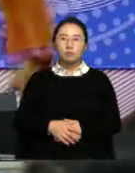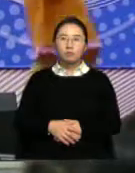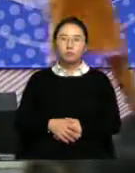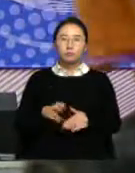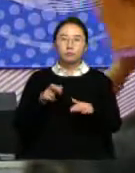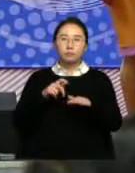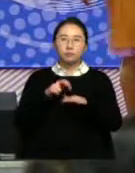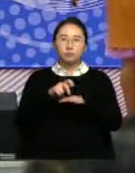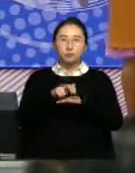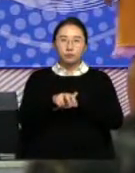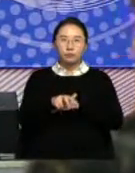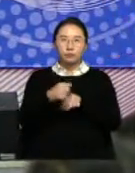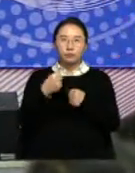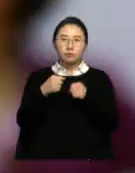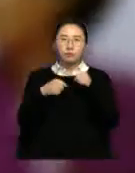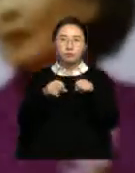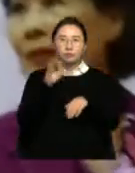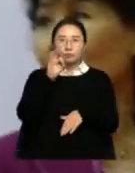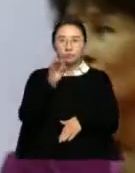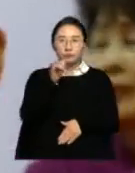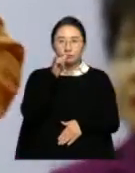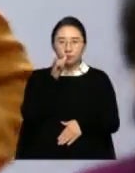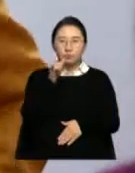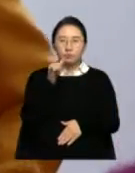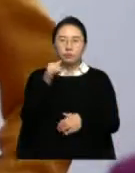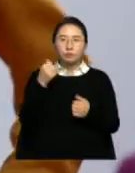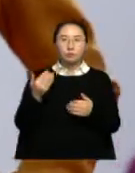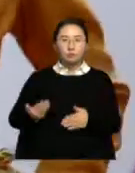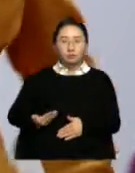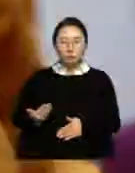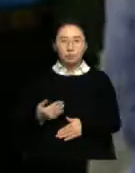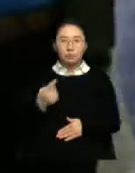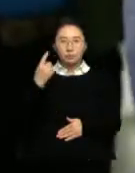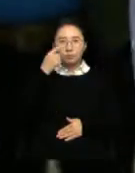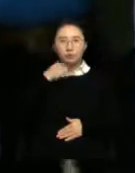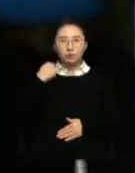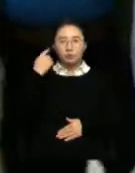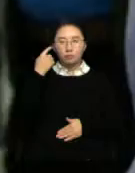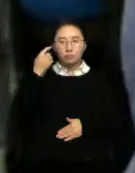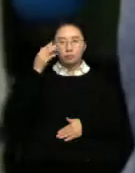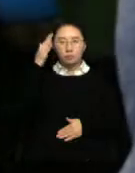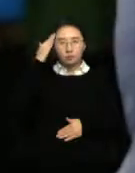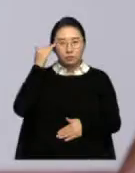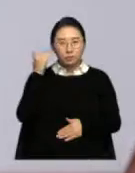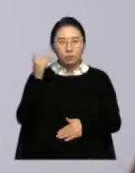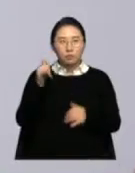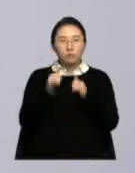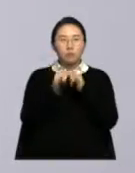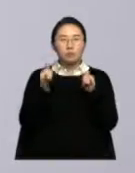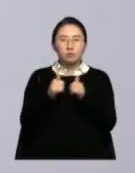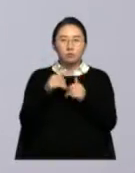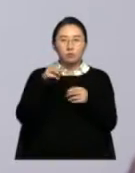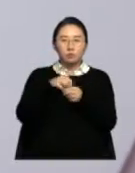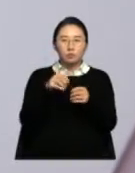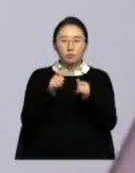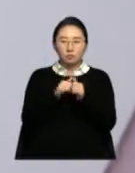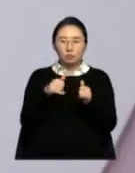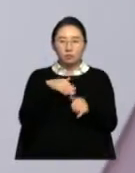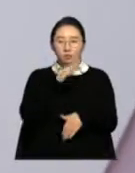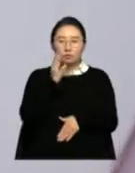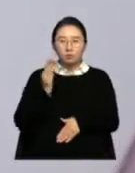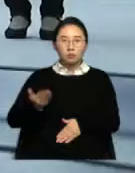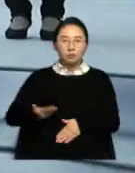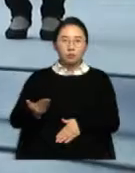런웨이에서 개성 있는 포즈로 시선을 모으는 모델들. 머리가 희끗한 이들은 사회적 기업을 소속사로 둔 실버